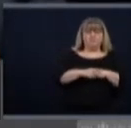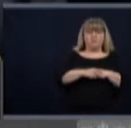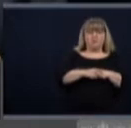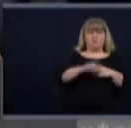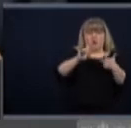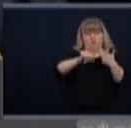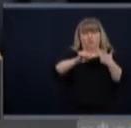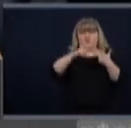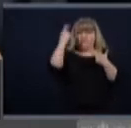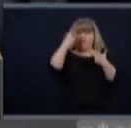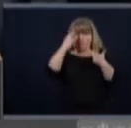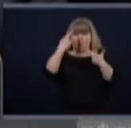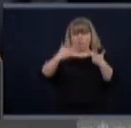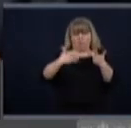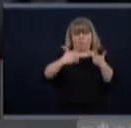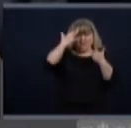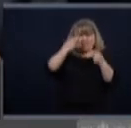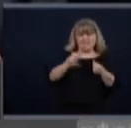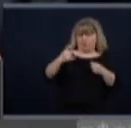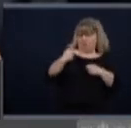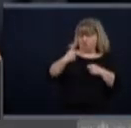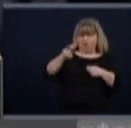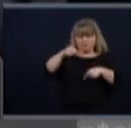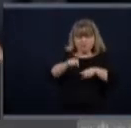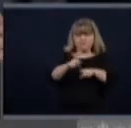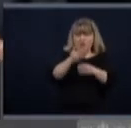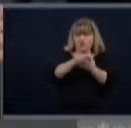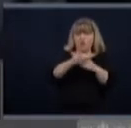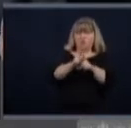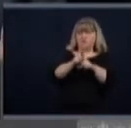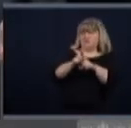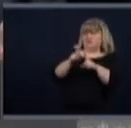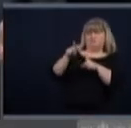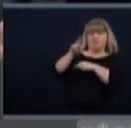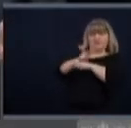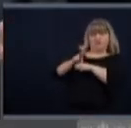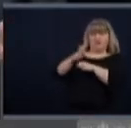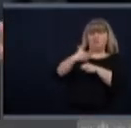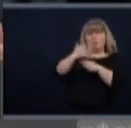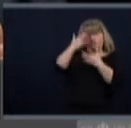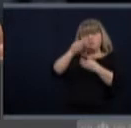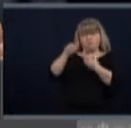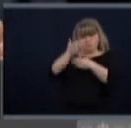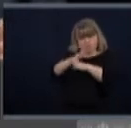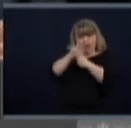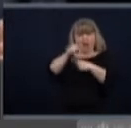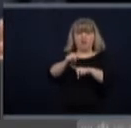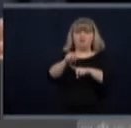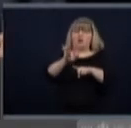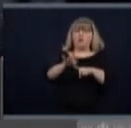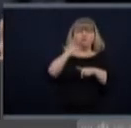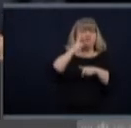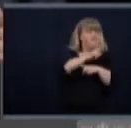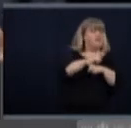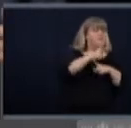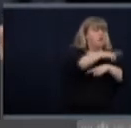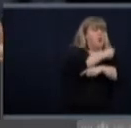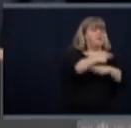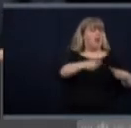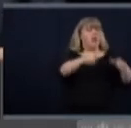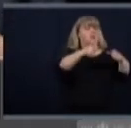les jeunes à l'école et dans les garderies, c'est parce que la situation est sous contrôle dans les hôpitaux. Donc, si